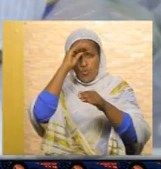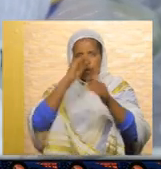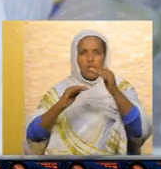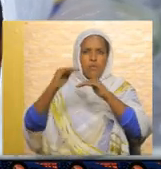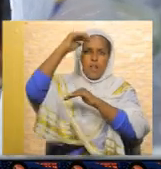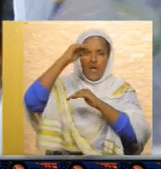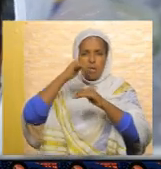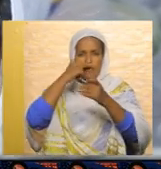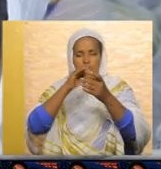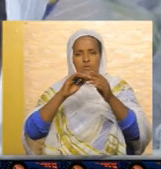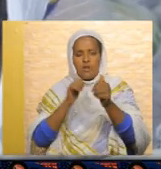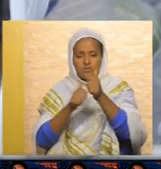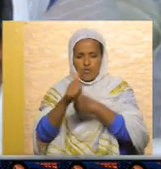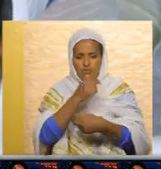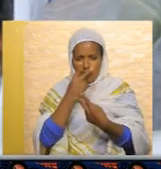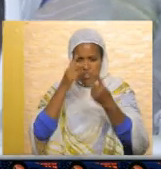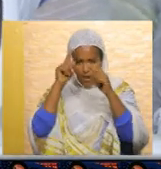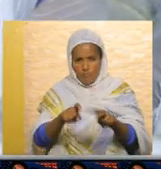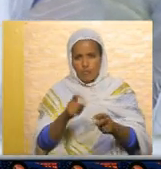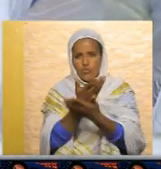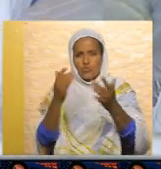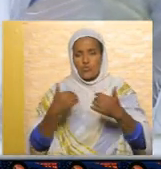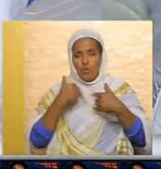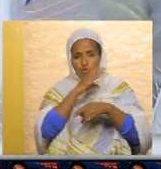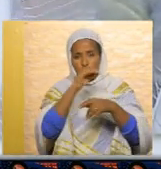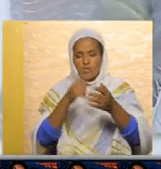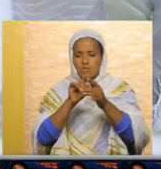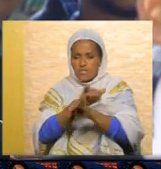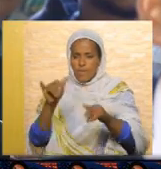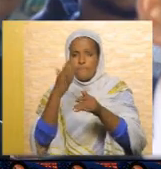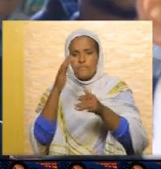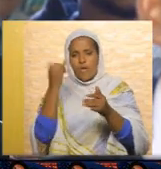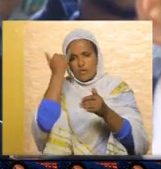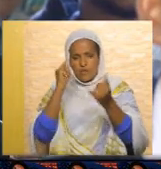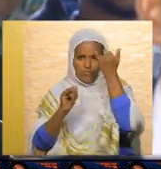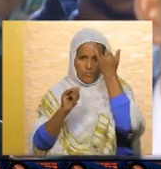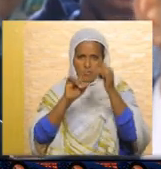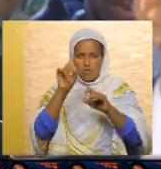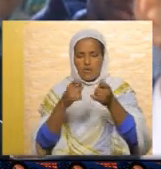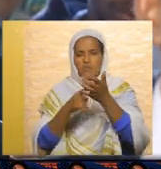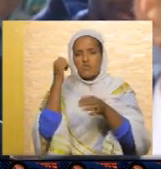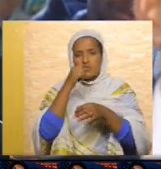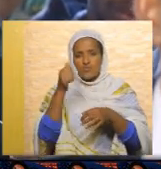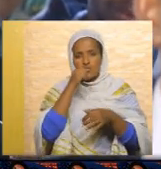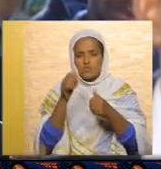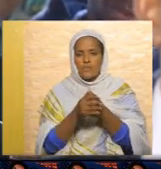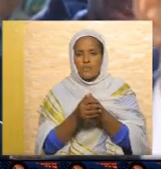ከማለት አስቀድሞ መታየት ያለባቸው ነገሮች እንዳሉና የመሳሰሉ ሀሳቦች ተነስተዋል። ሴቶችን